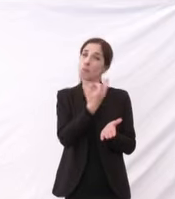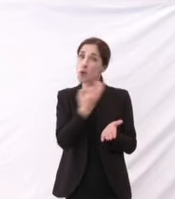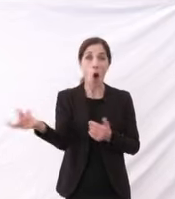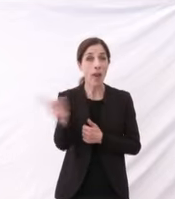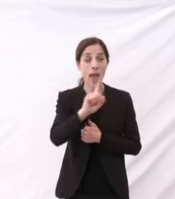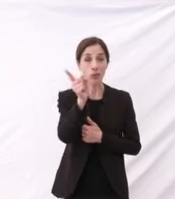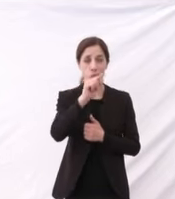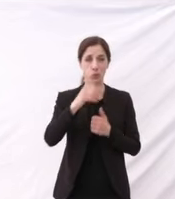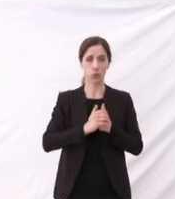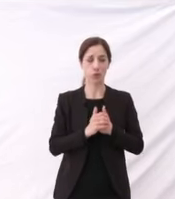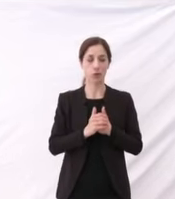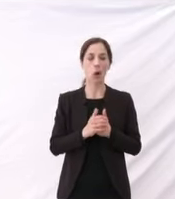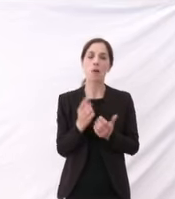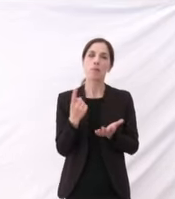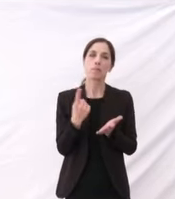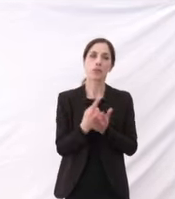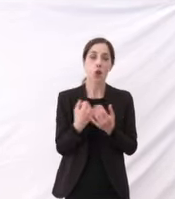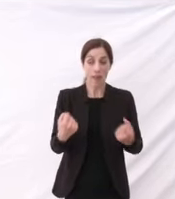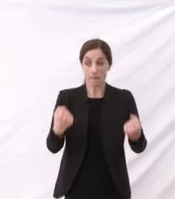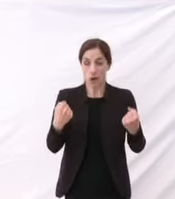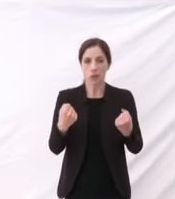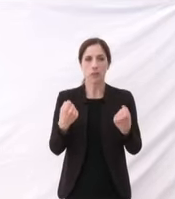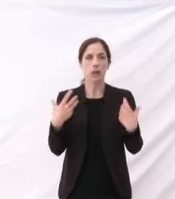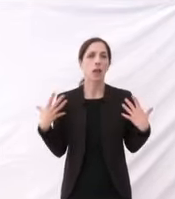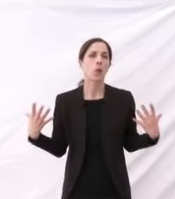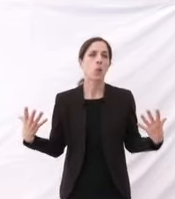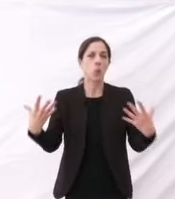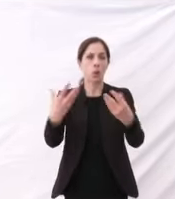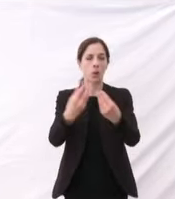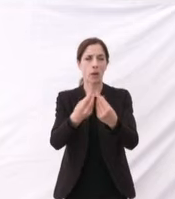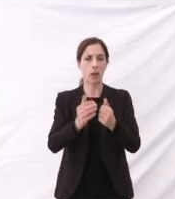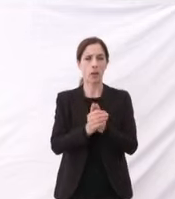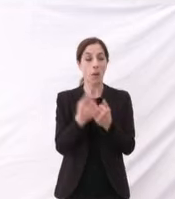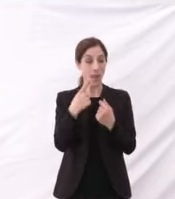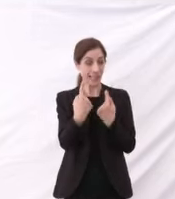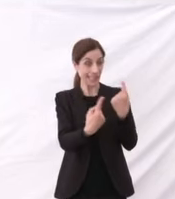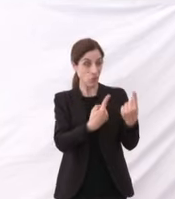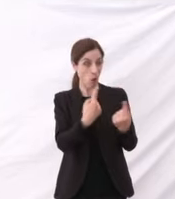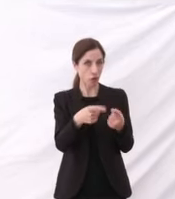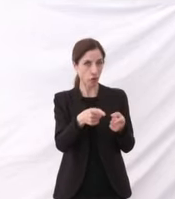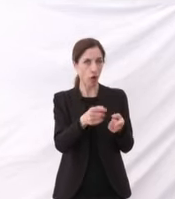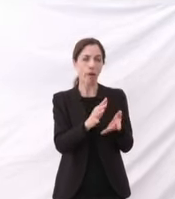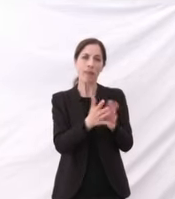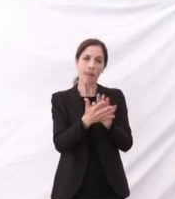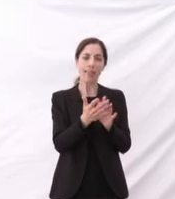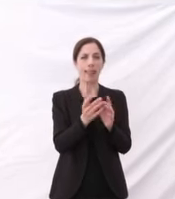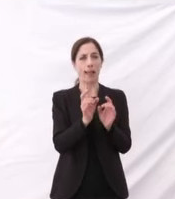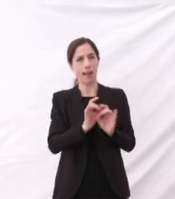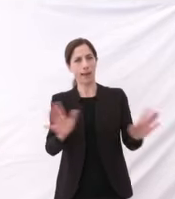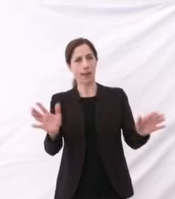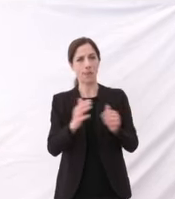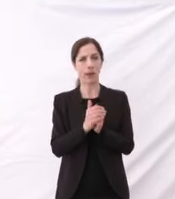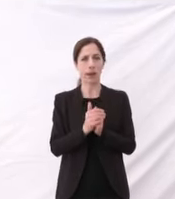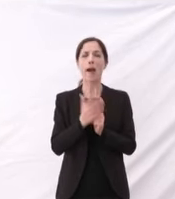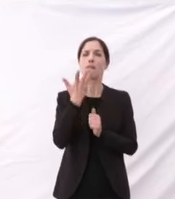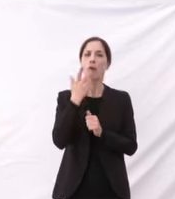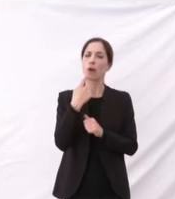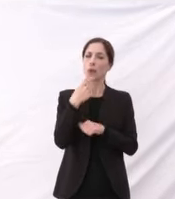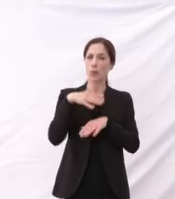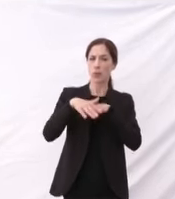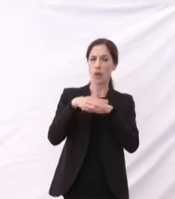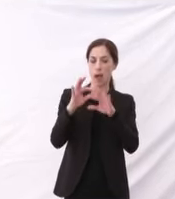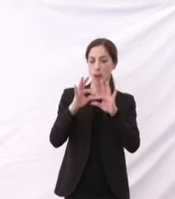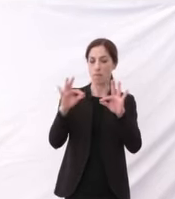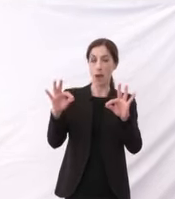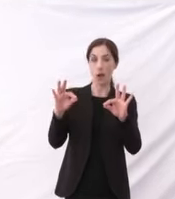Perché è necessario che si uniscono le forze per liberare di più queste situazioni. Ma vi voglio dire le parole che il Papa